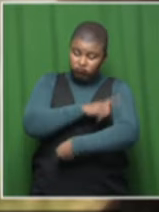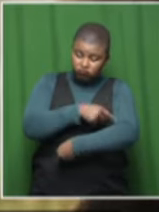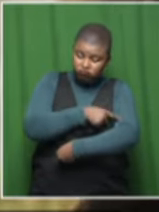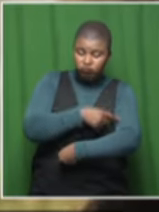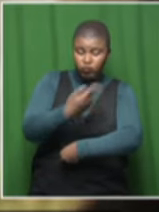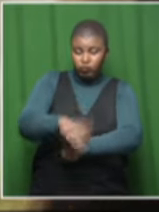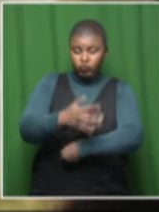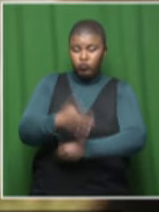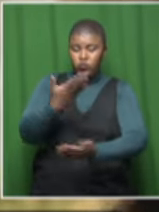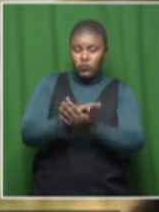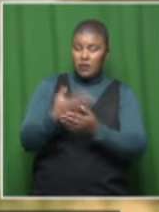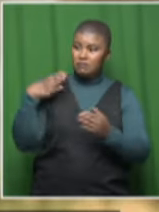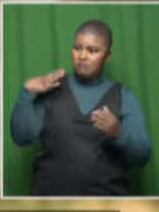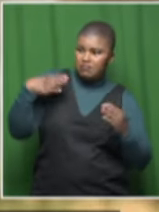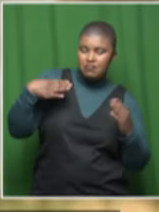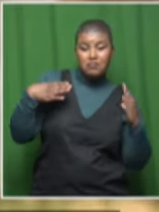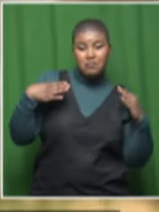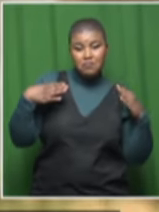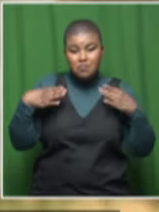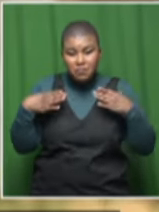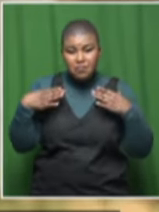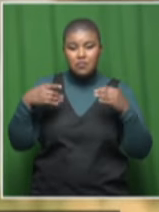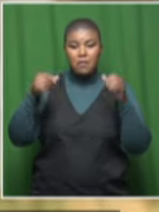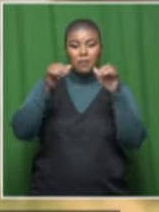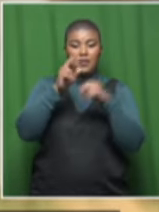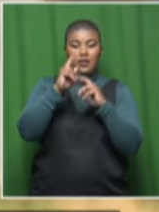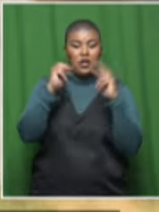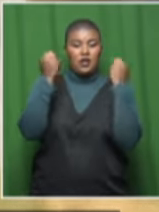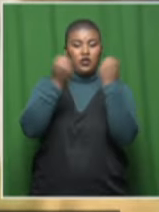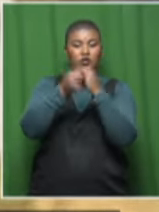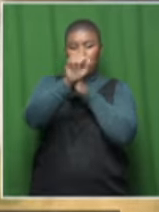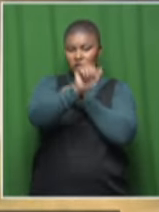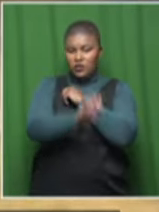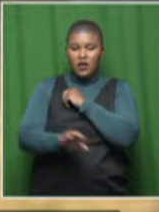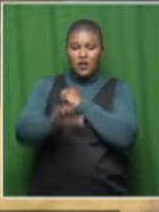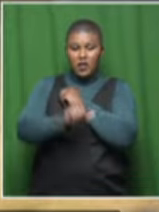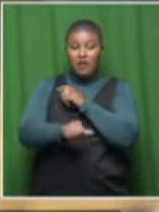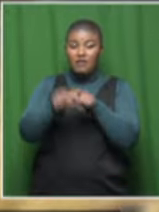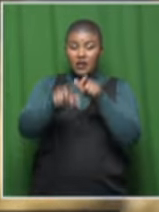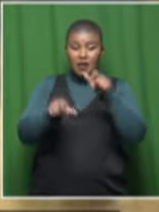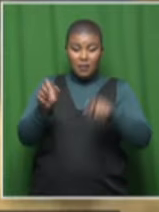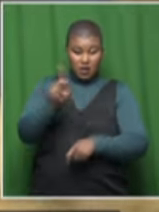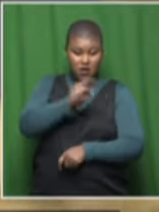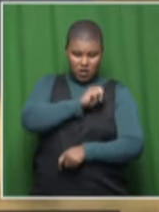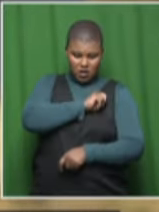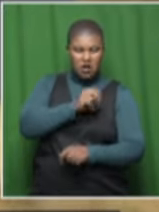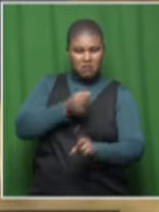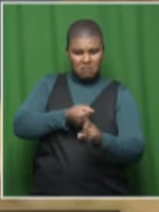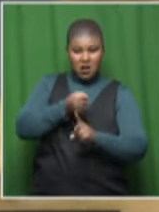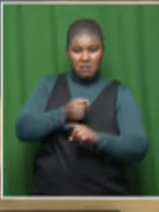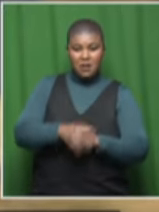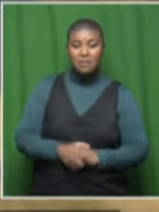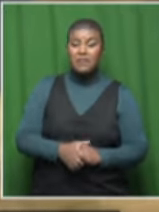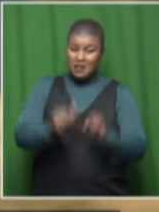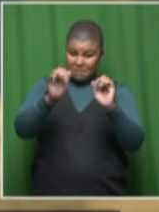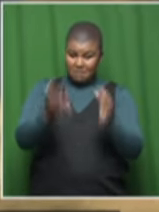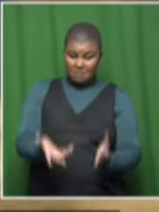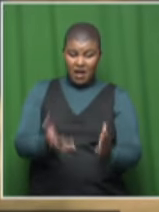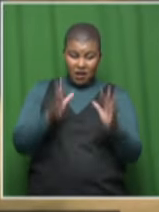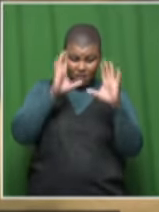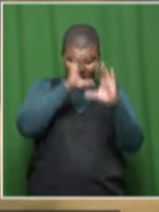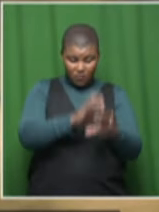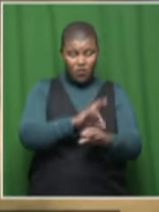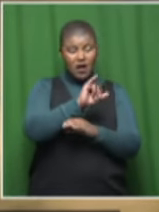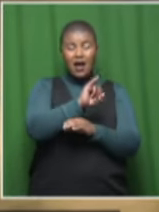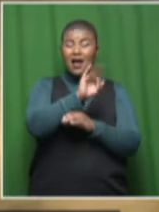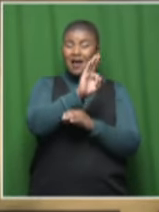akwazi ukuthwala ukwethwala izwe lakithi nabantu bakithi. Bengasebenzeli kuphela inhlangano ye-IFP kodwa